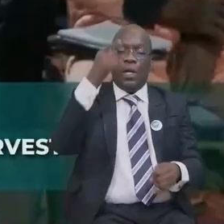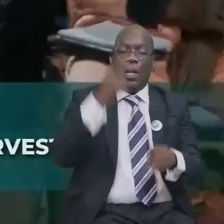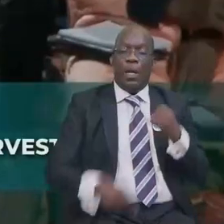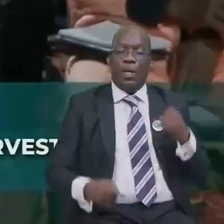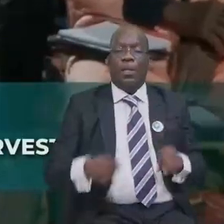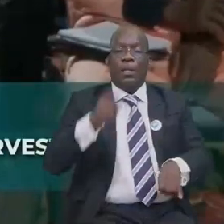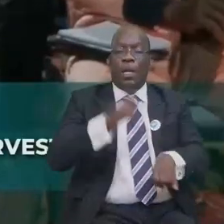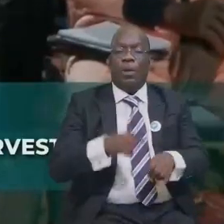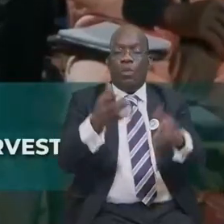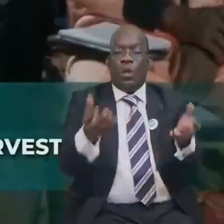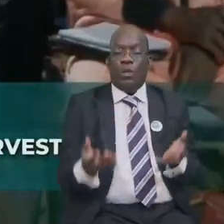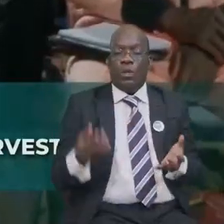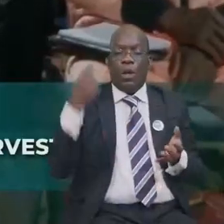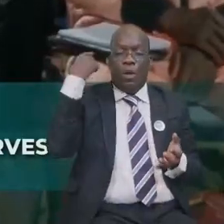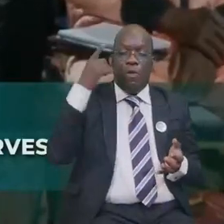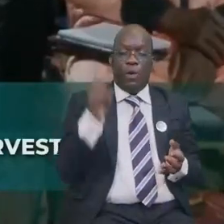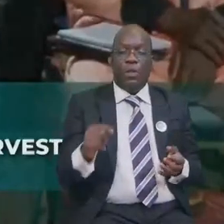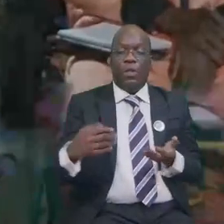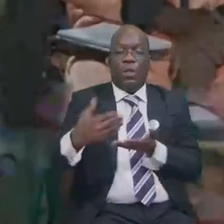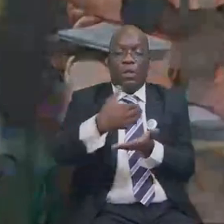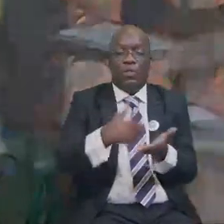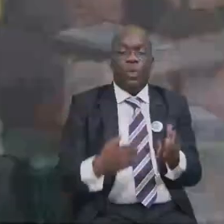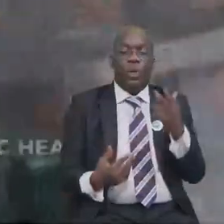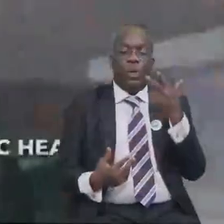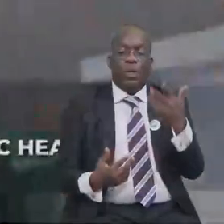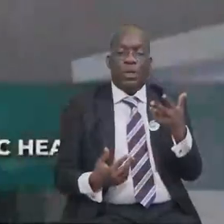moisson. Troisième point, déclarer